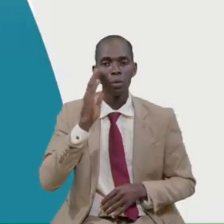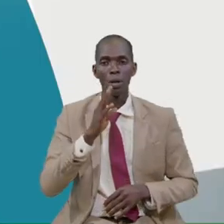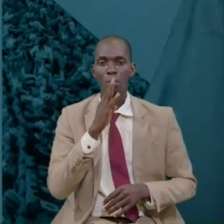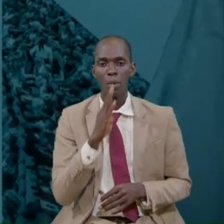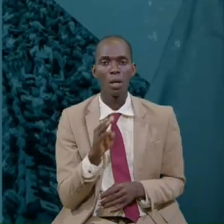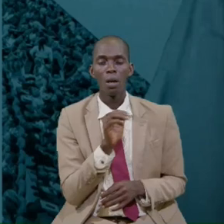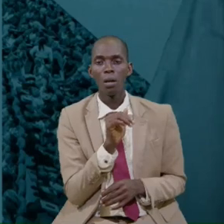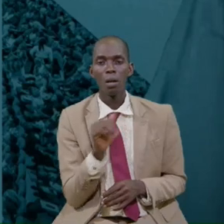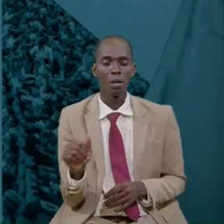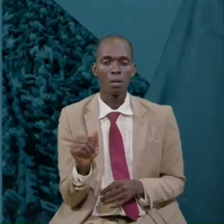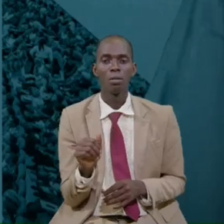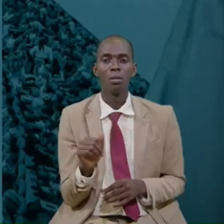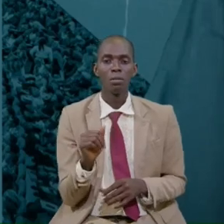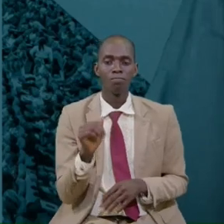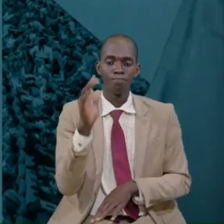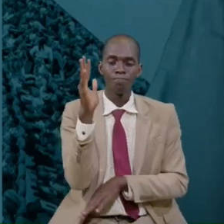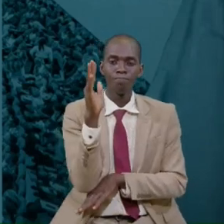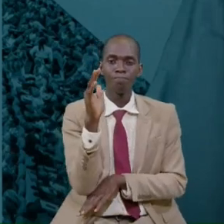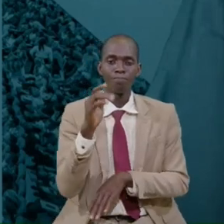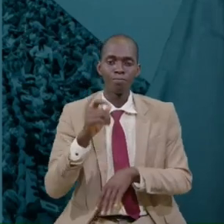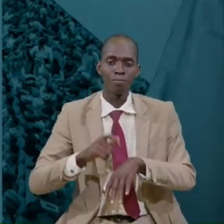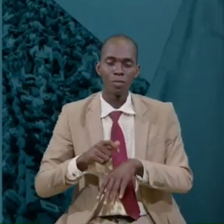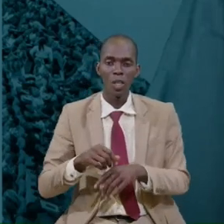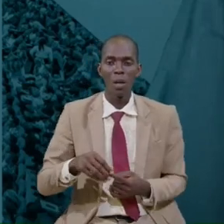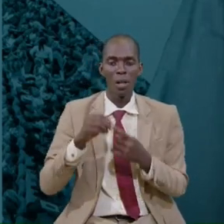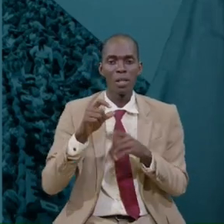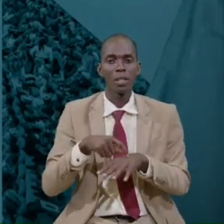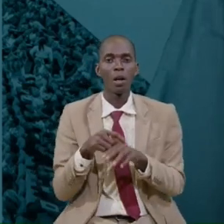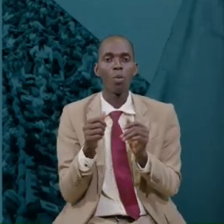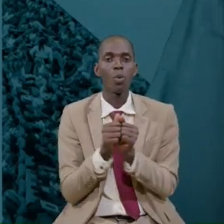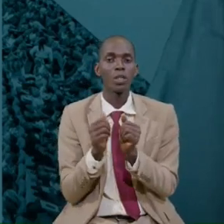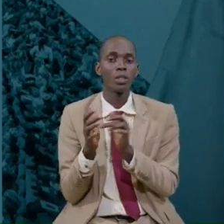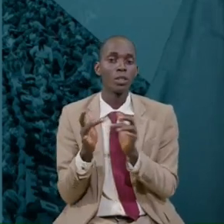sont priés de prendre part au déjeuner,